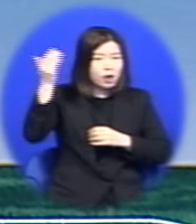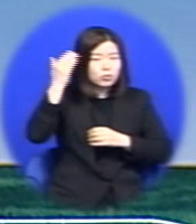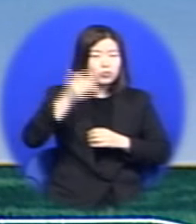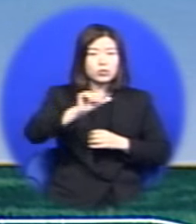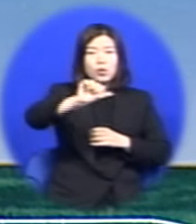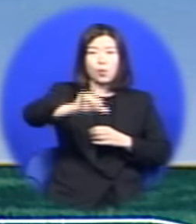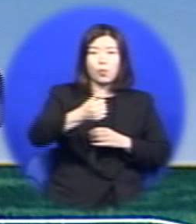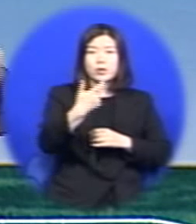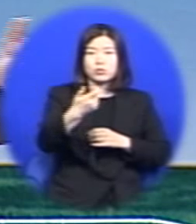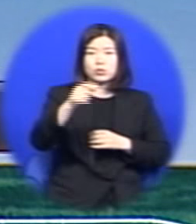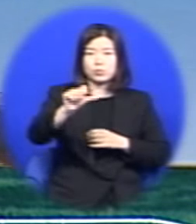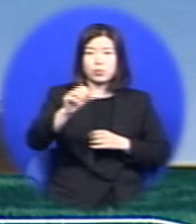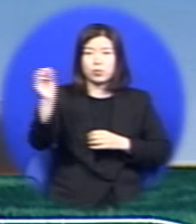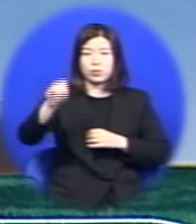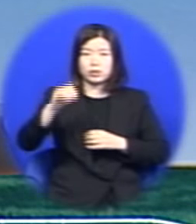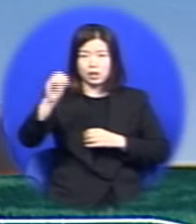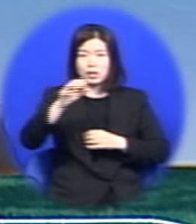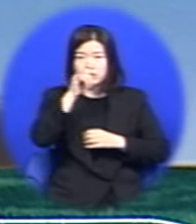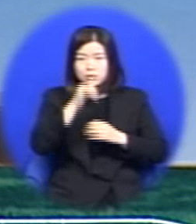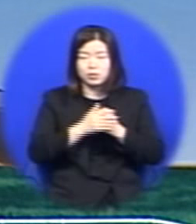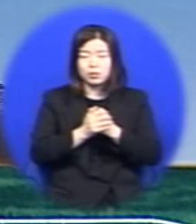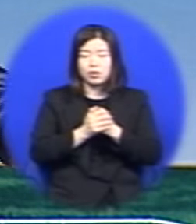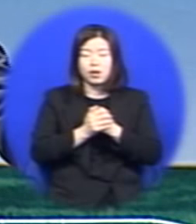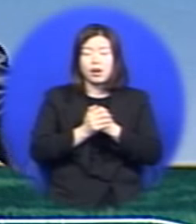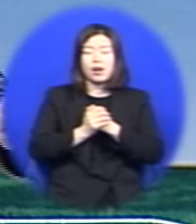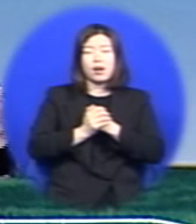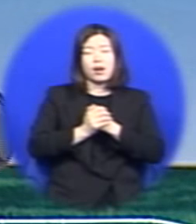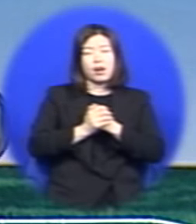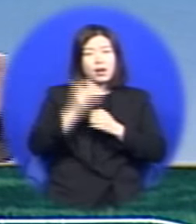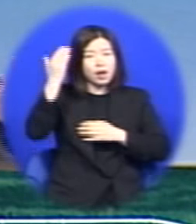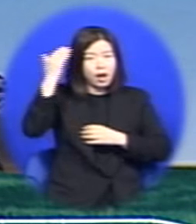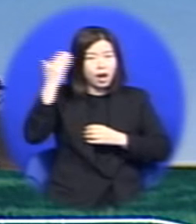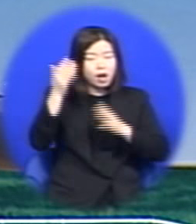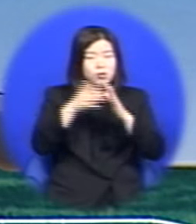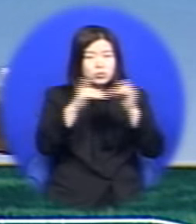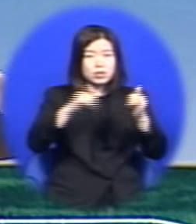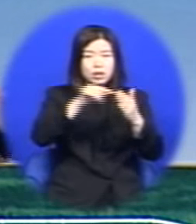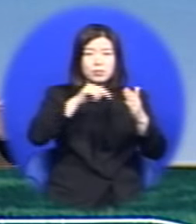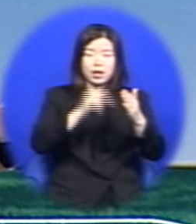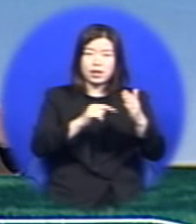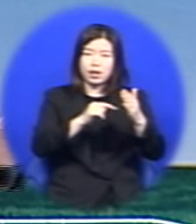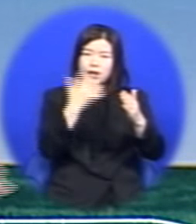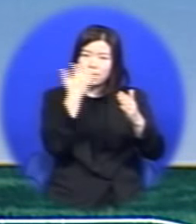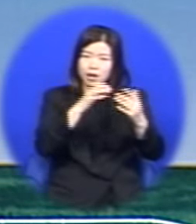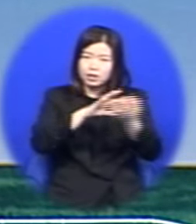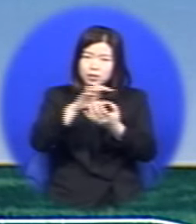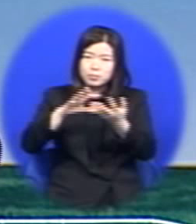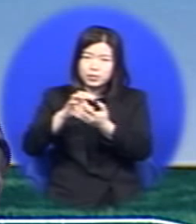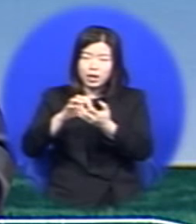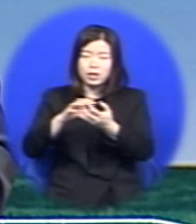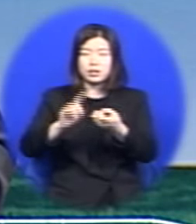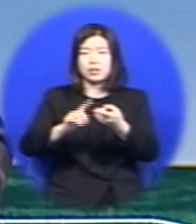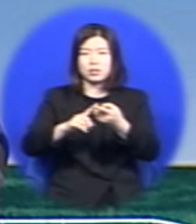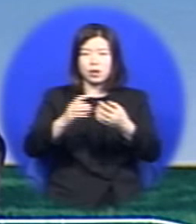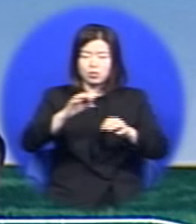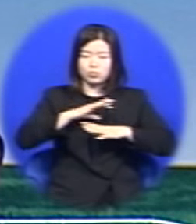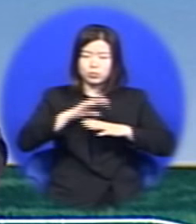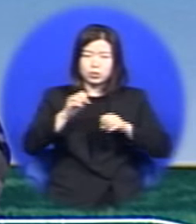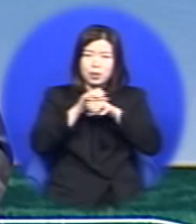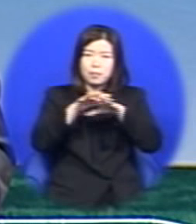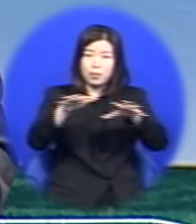565달러. 지금 한국 사람들 안에 음란물에 대해서 어느 정도 좀 무섭게 퍼져 있는지 여러분 상상이 안